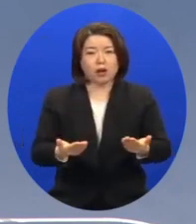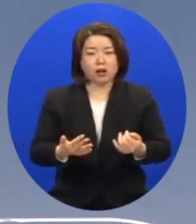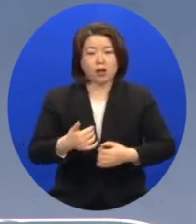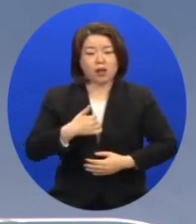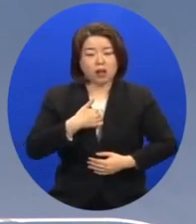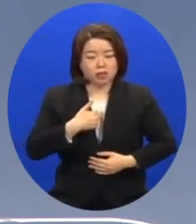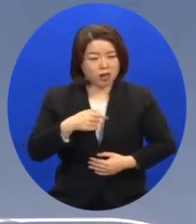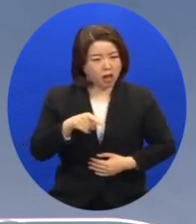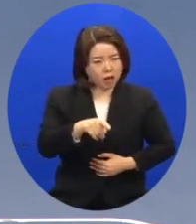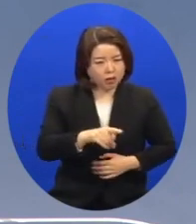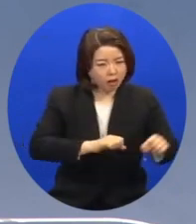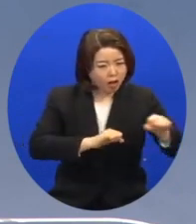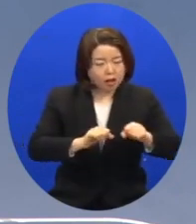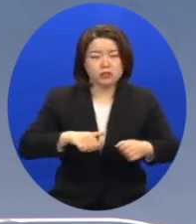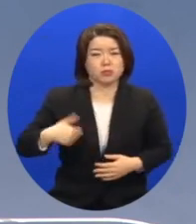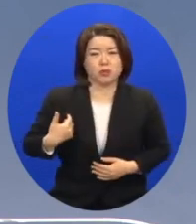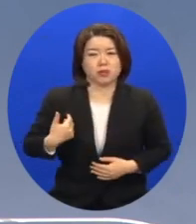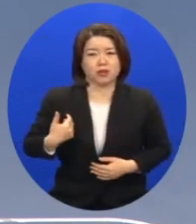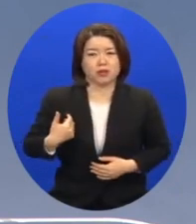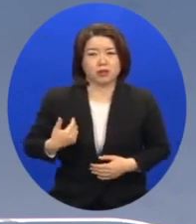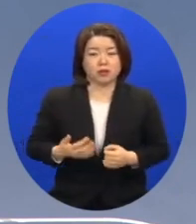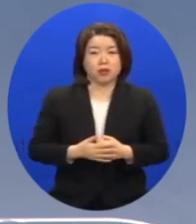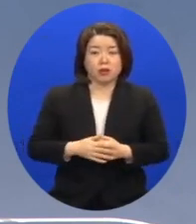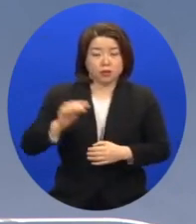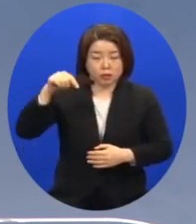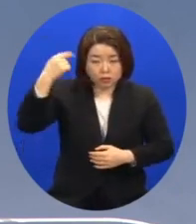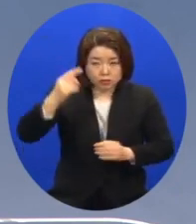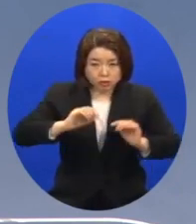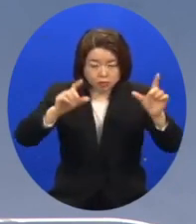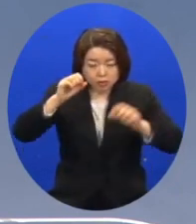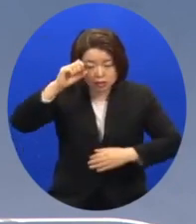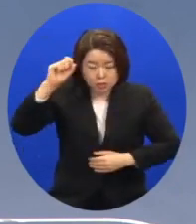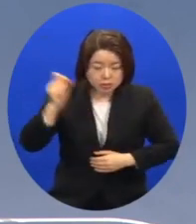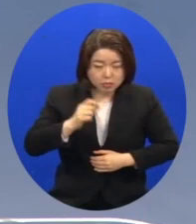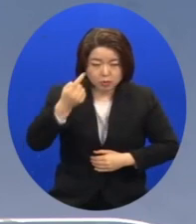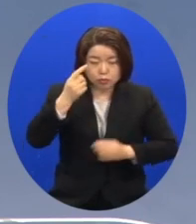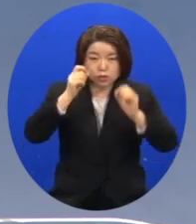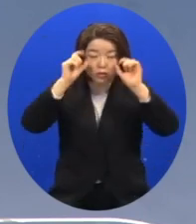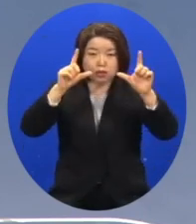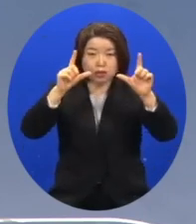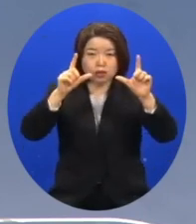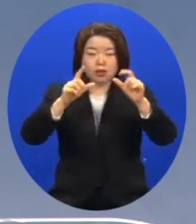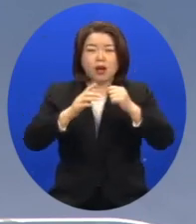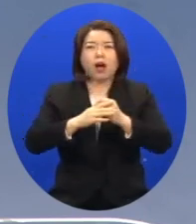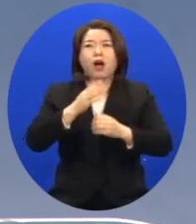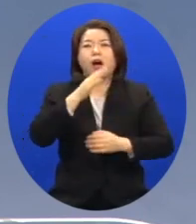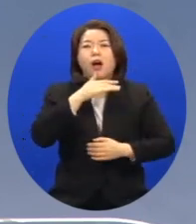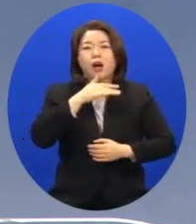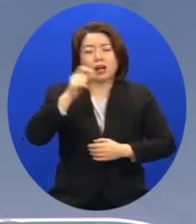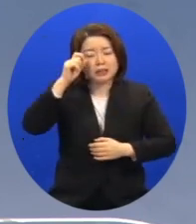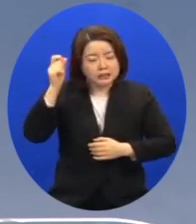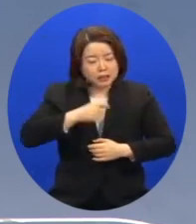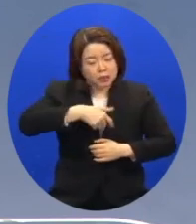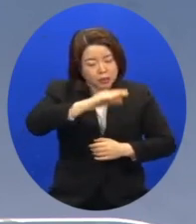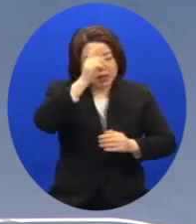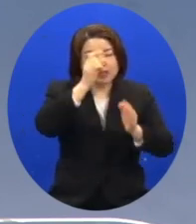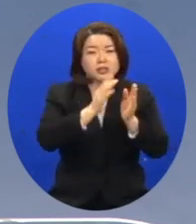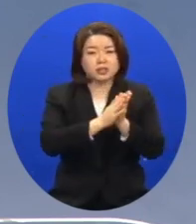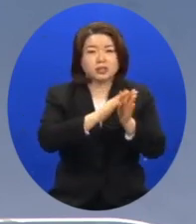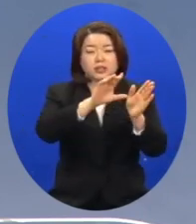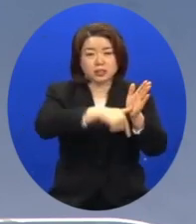줄 몰라 때 그 다음날 새벽에 눈이 뜨려 때요 새벽기도 가 시간이 세라 그리고 나거나